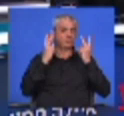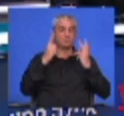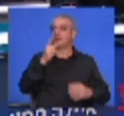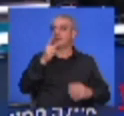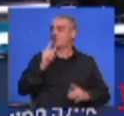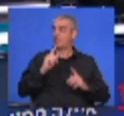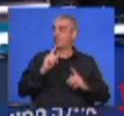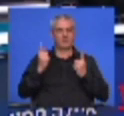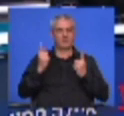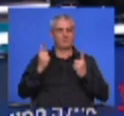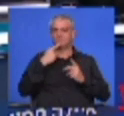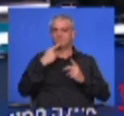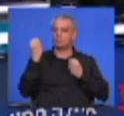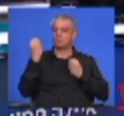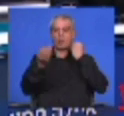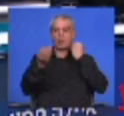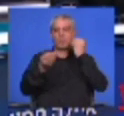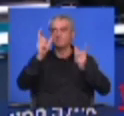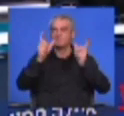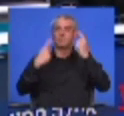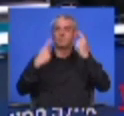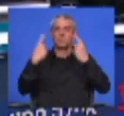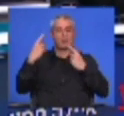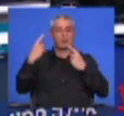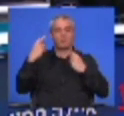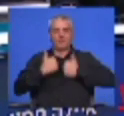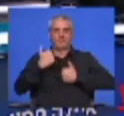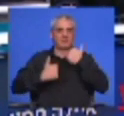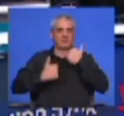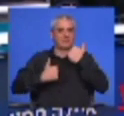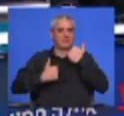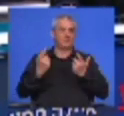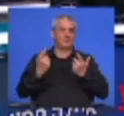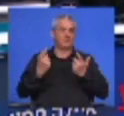את הציבור בכל מיני כותרות, וכל אחד מתחרה. לפחות מאכילים, אני מה זה רעבה. זה נכון.